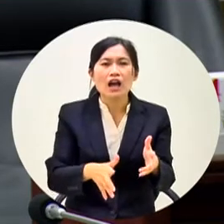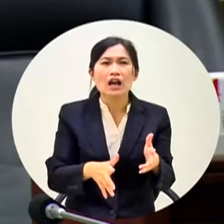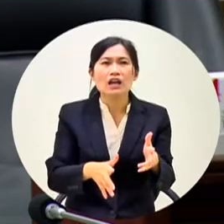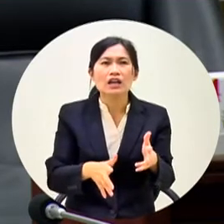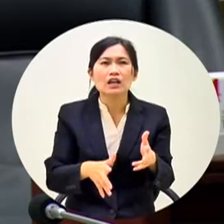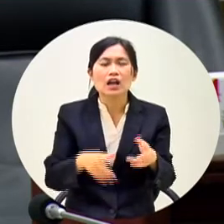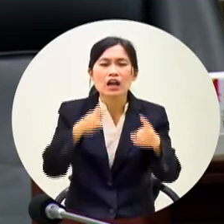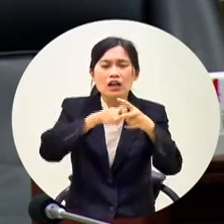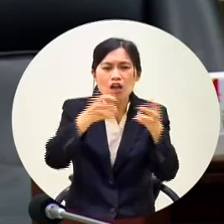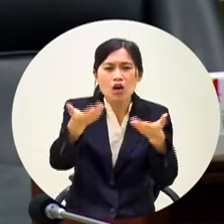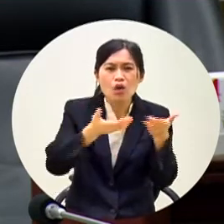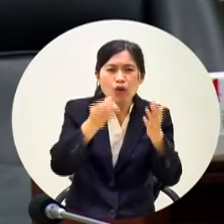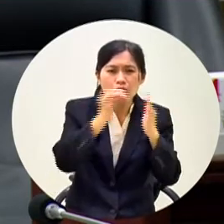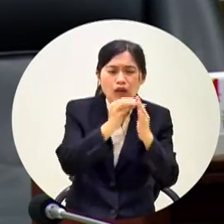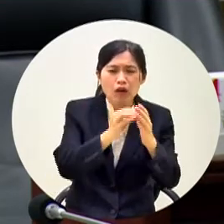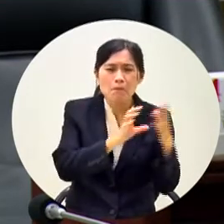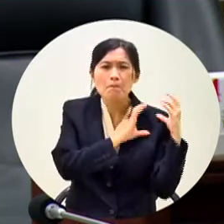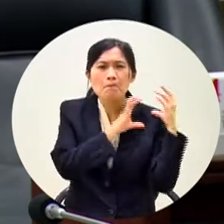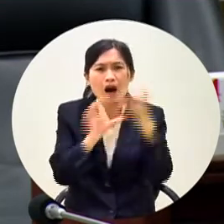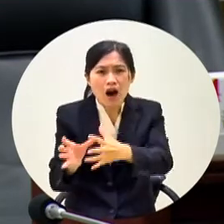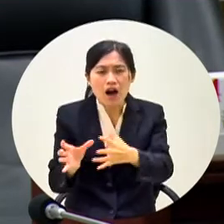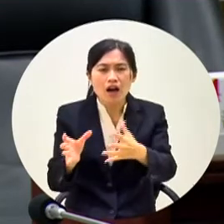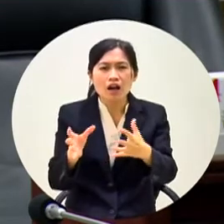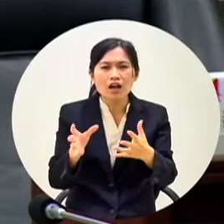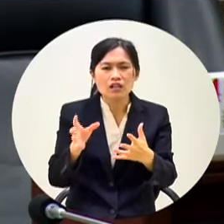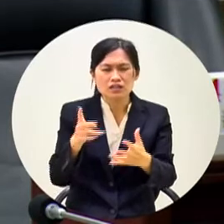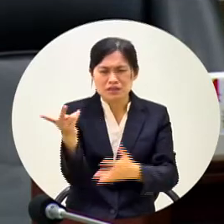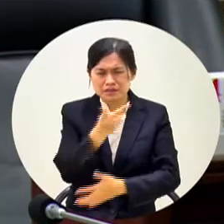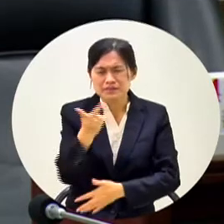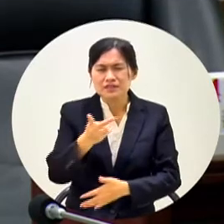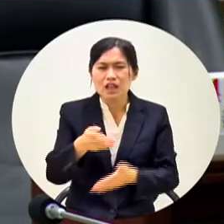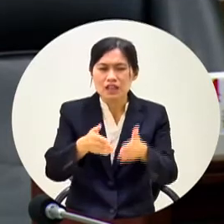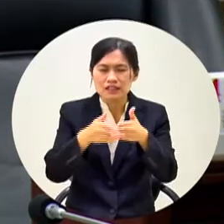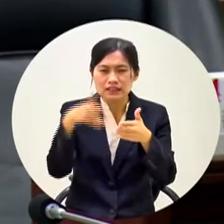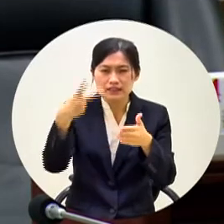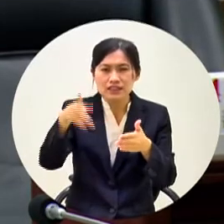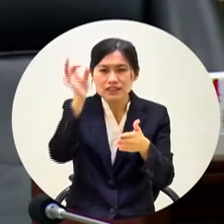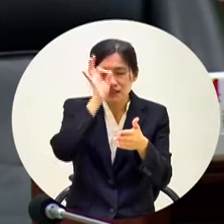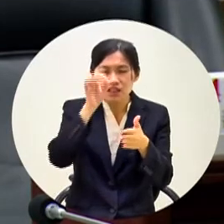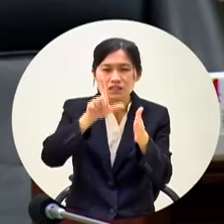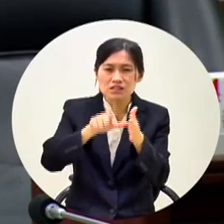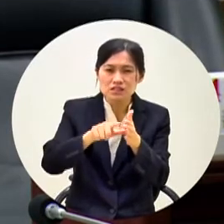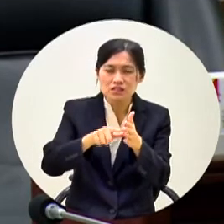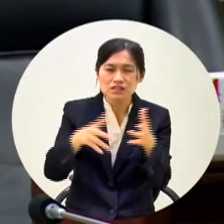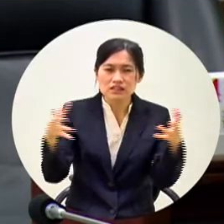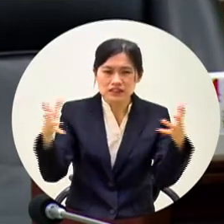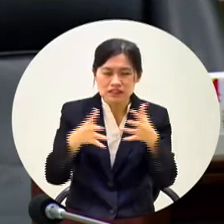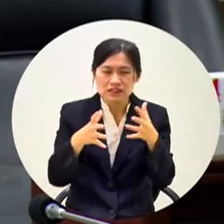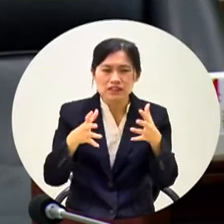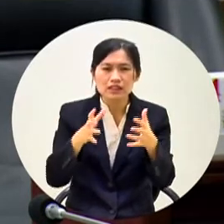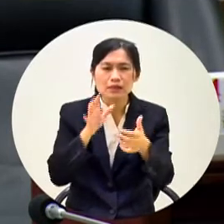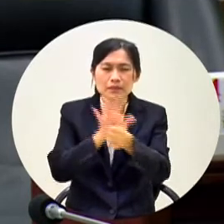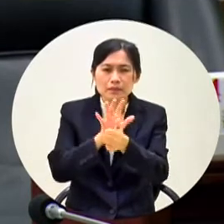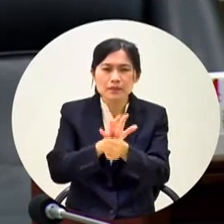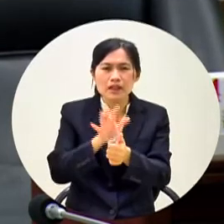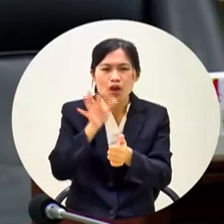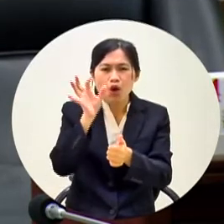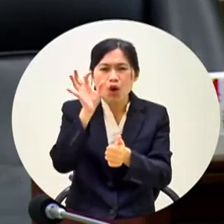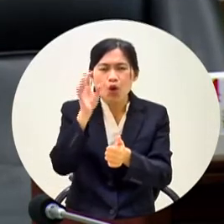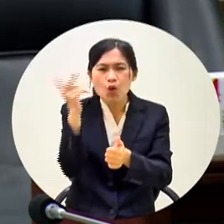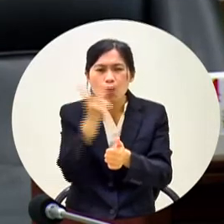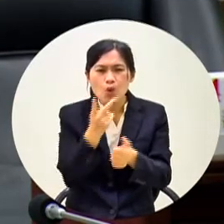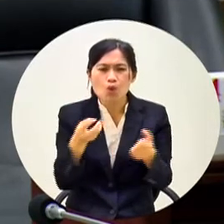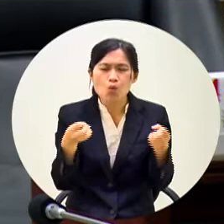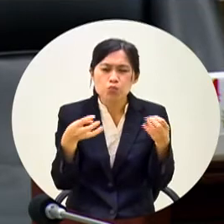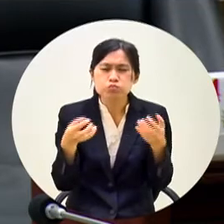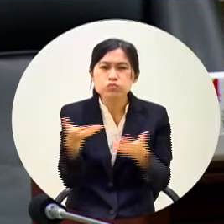请两局？啊，找一个时间做伙来会勘，哦，也是来协调，看恁到底是对一局